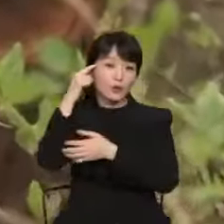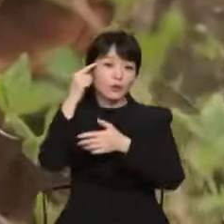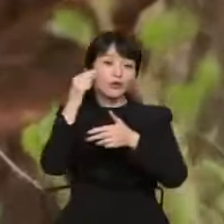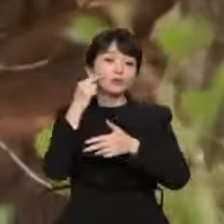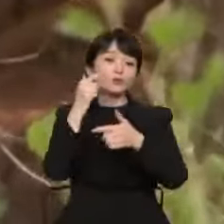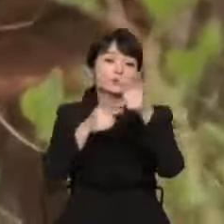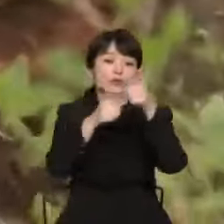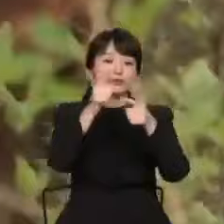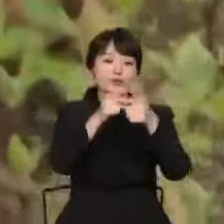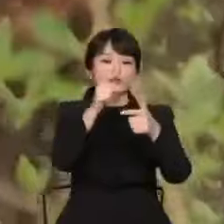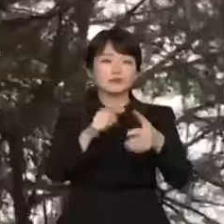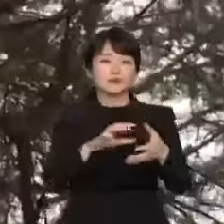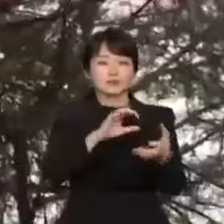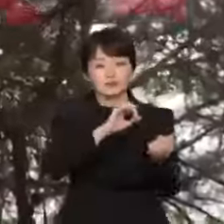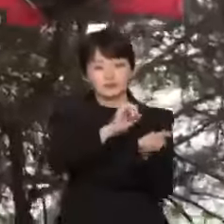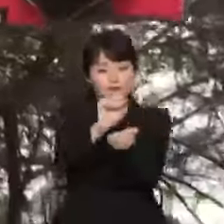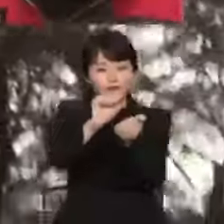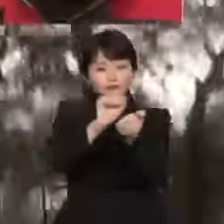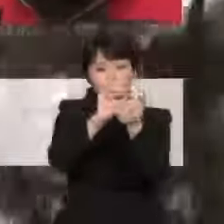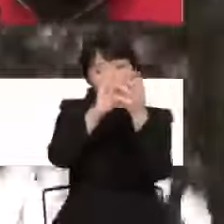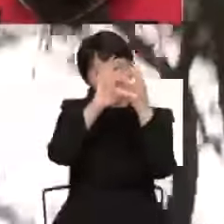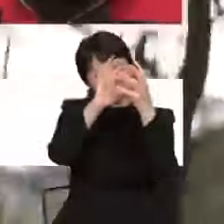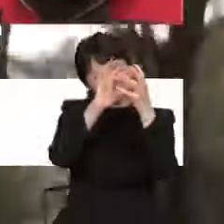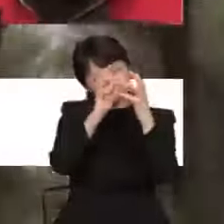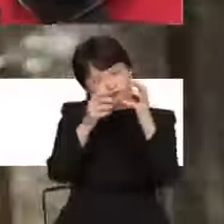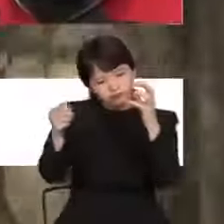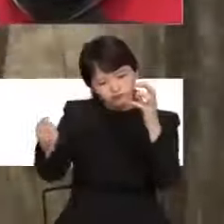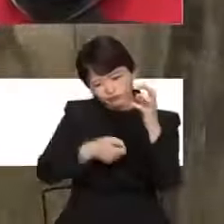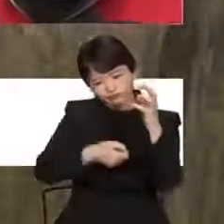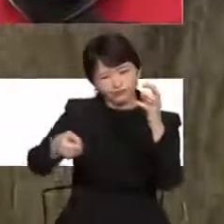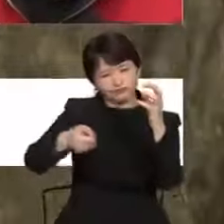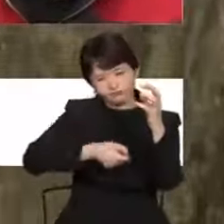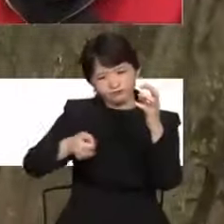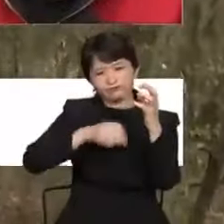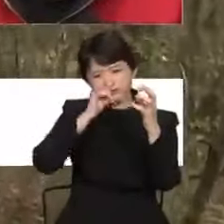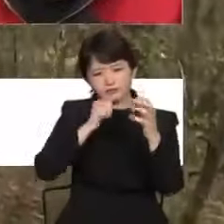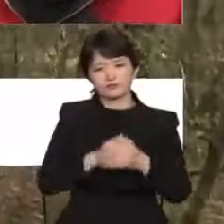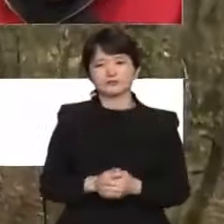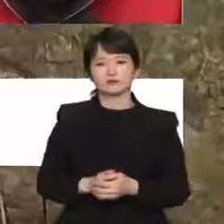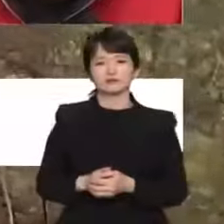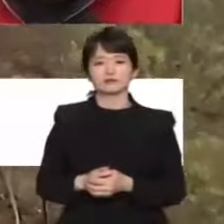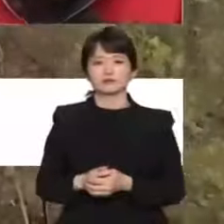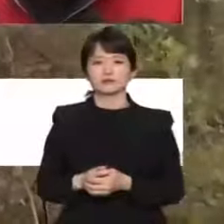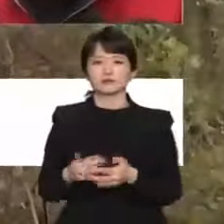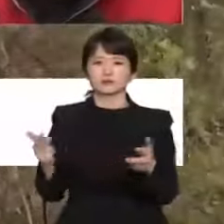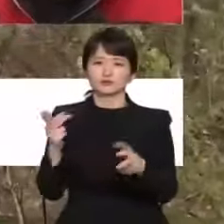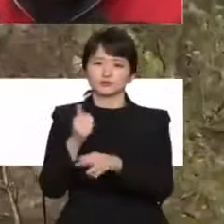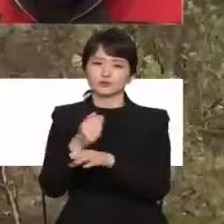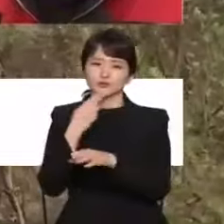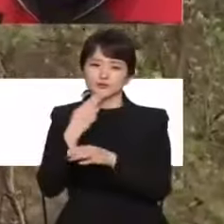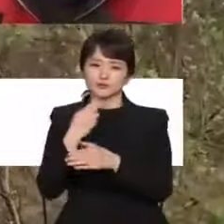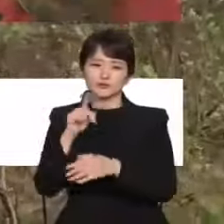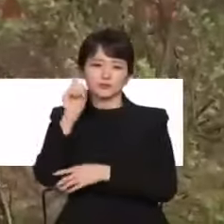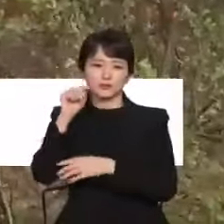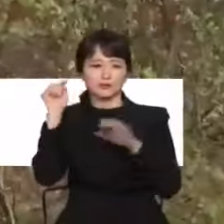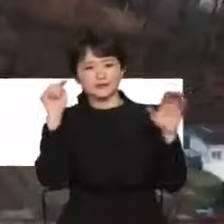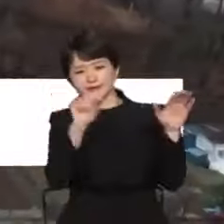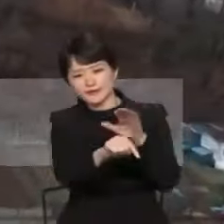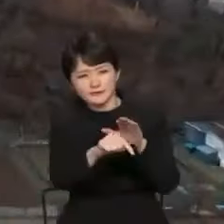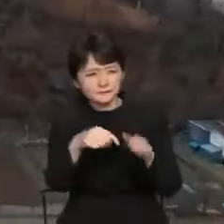소나무를 베어내는 겁니다. 이렇게 주말도 없이 매일 그 나와서 현장 점검도 하고 전제를 한다는